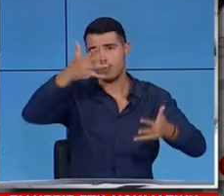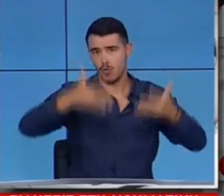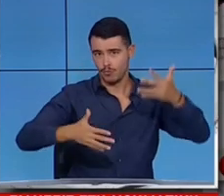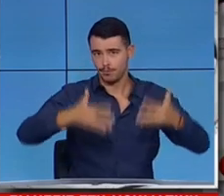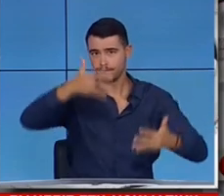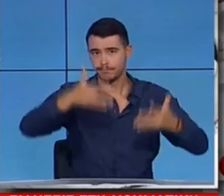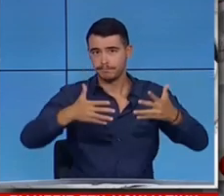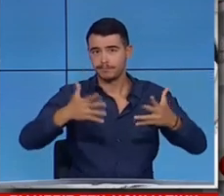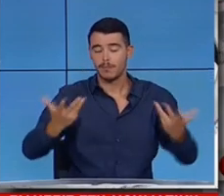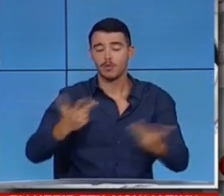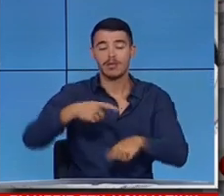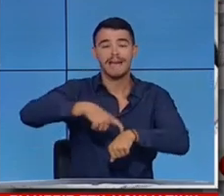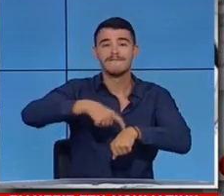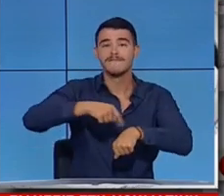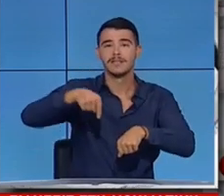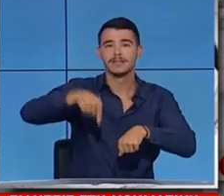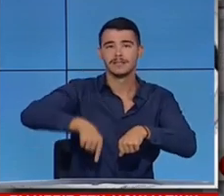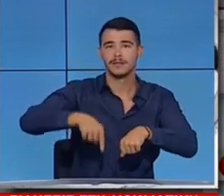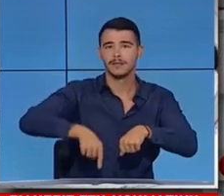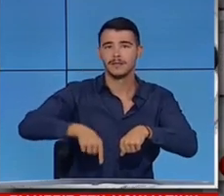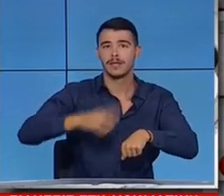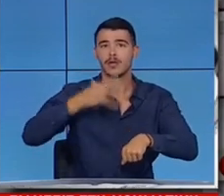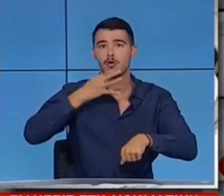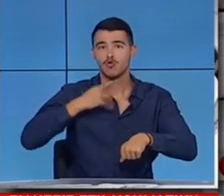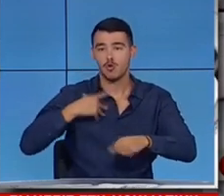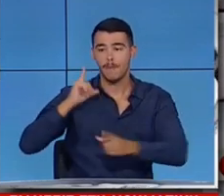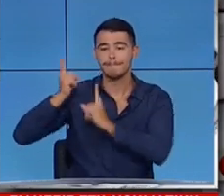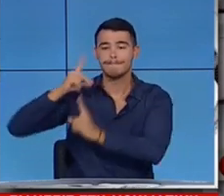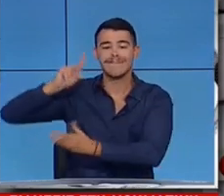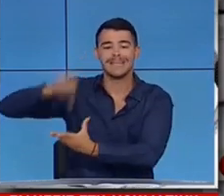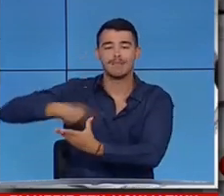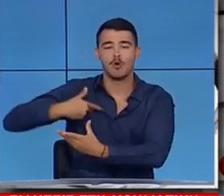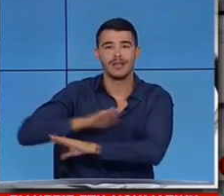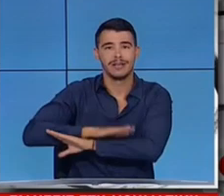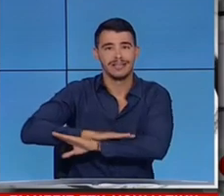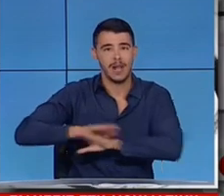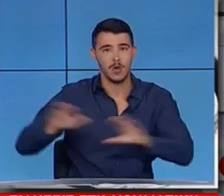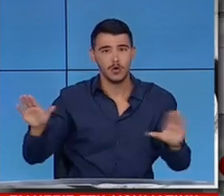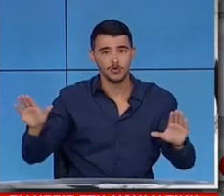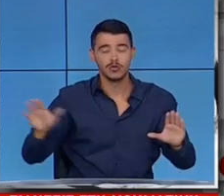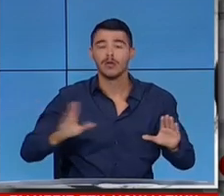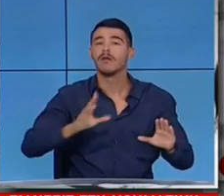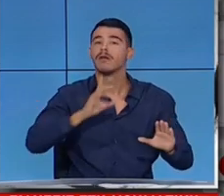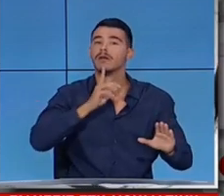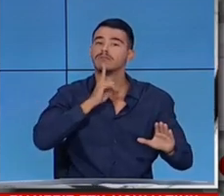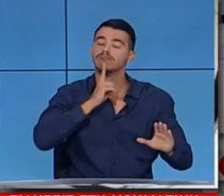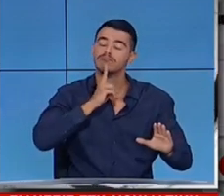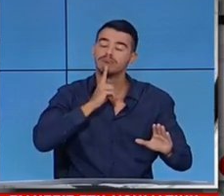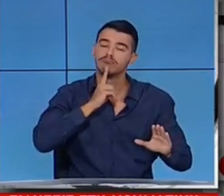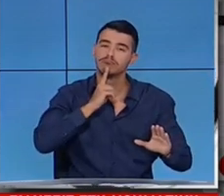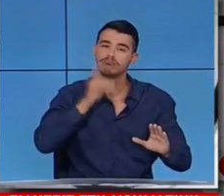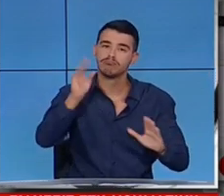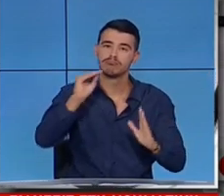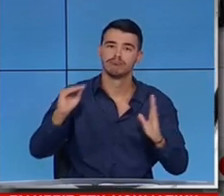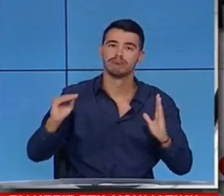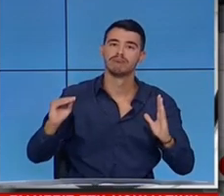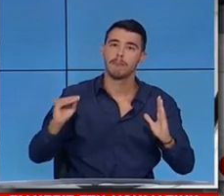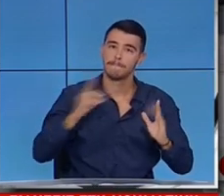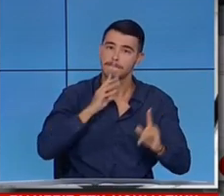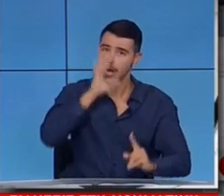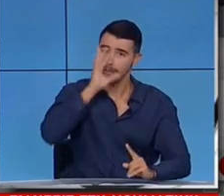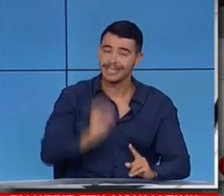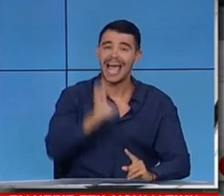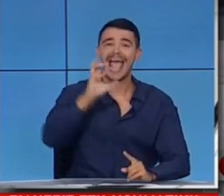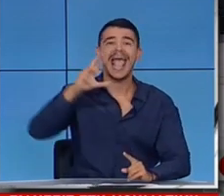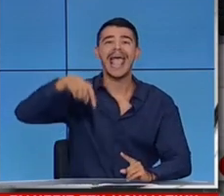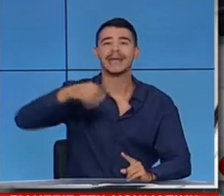που δημιουργείται αυτή τη στιγμή, επειδή βγαίνει η χώρα από τα μνημόνια, θα επανέλθει στον κόσμο με πάρα πολύ καλό και ποιοτικό προϊόν,